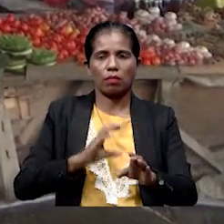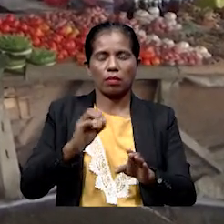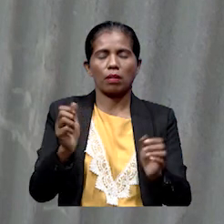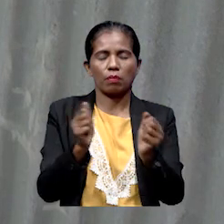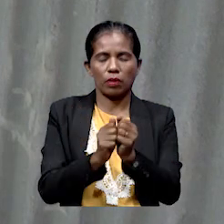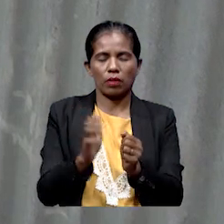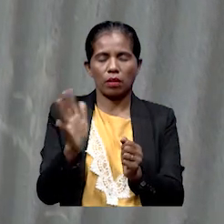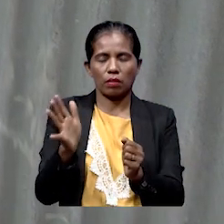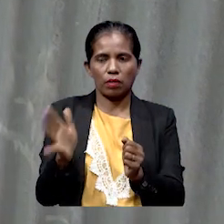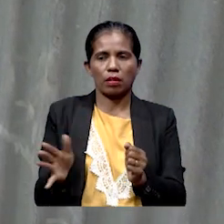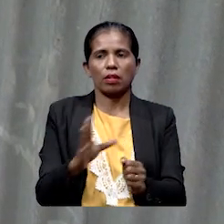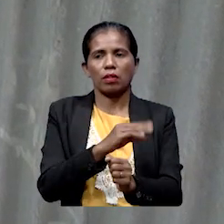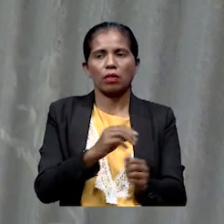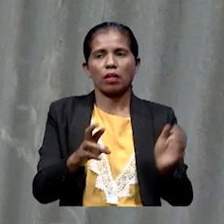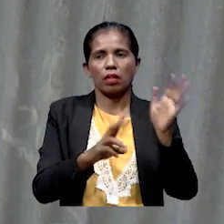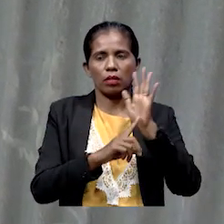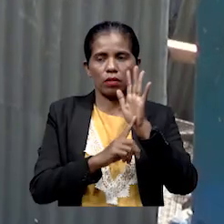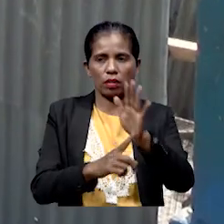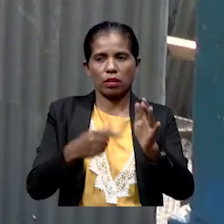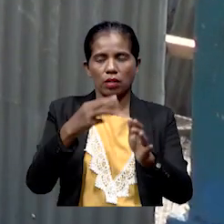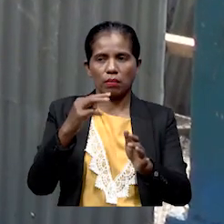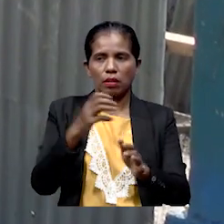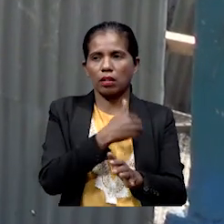50 Noto notisia ne publika, jemen si